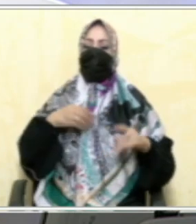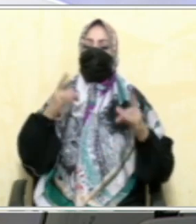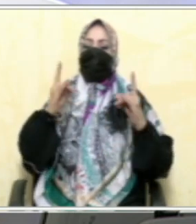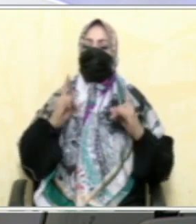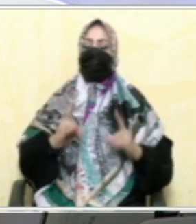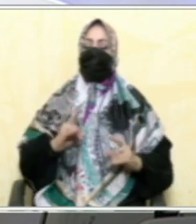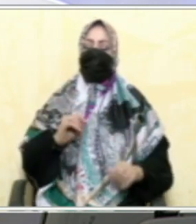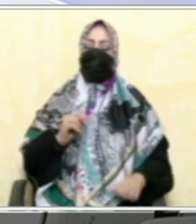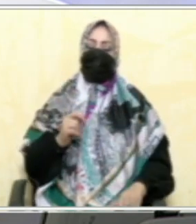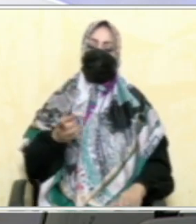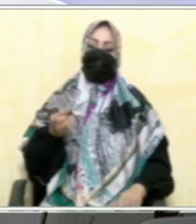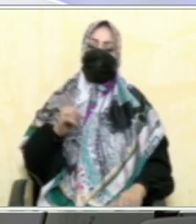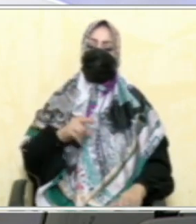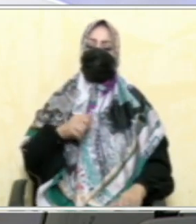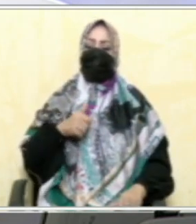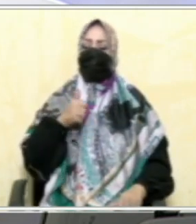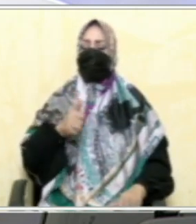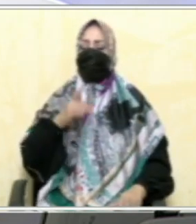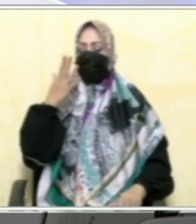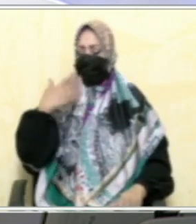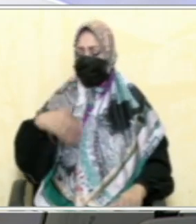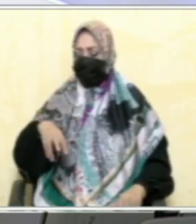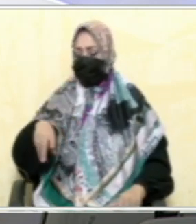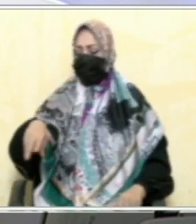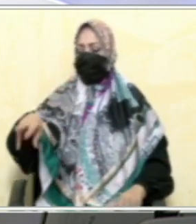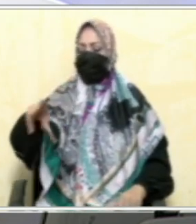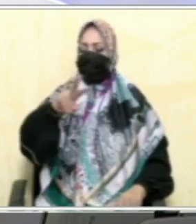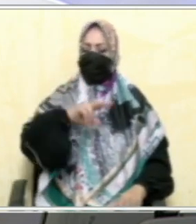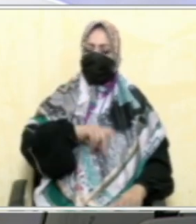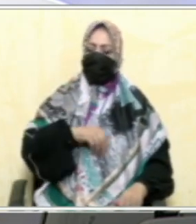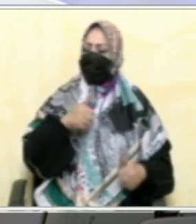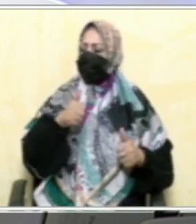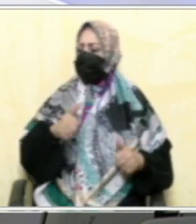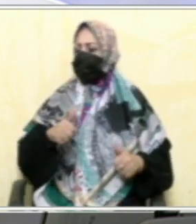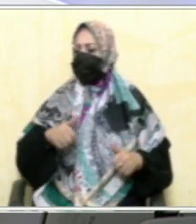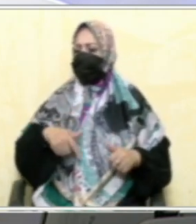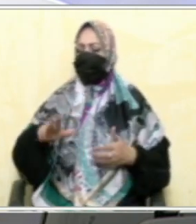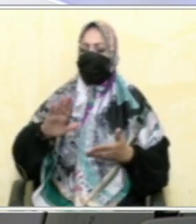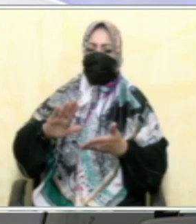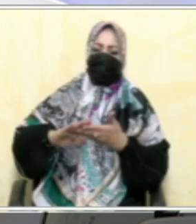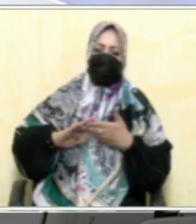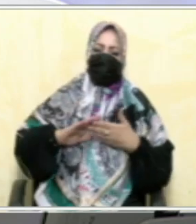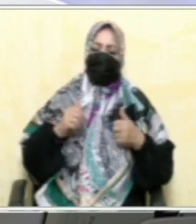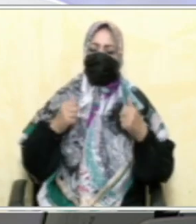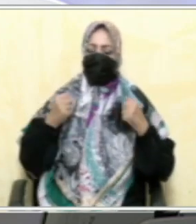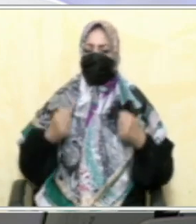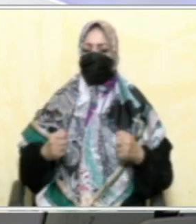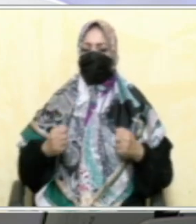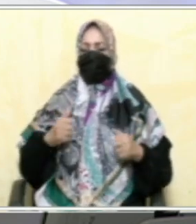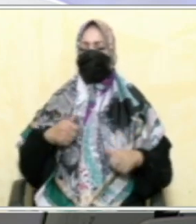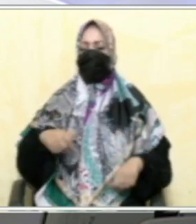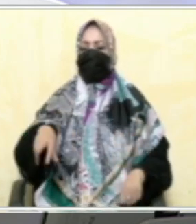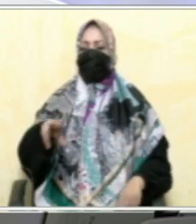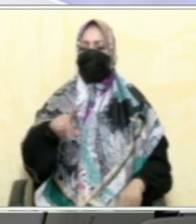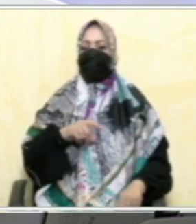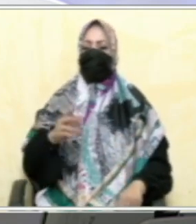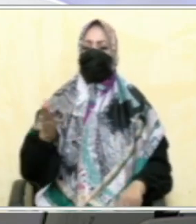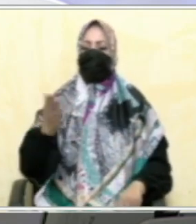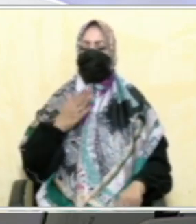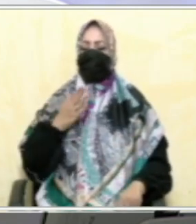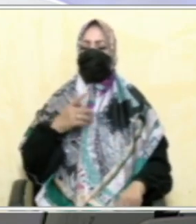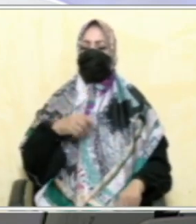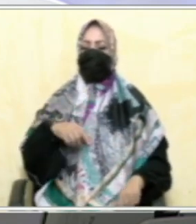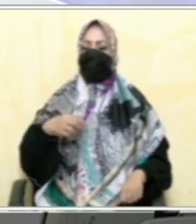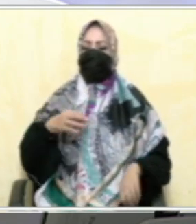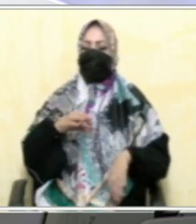كذا. في المقابل بعض الناس مرضى تجده يتألم ويتحسر على